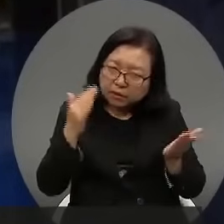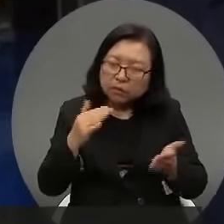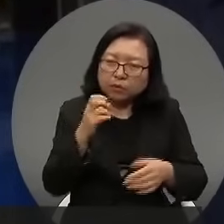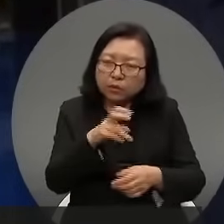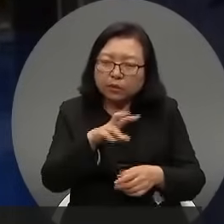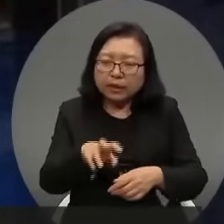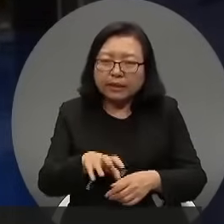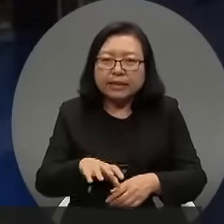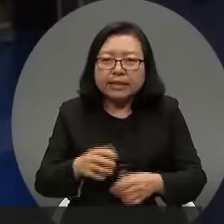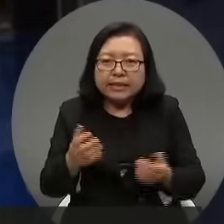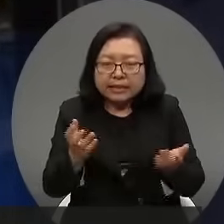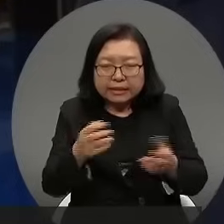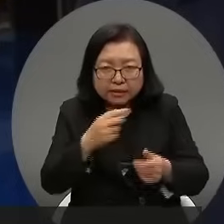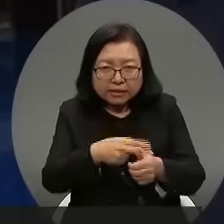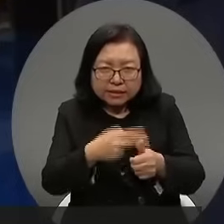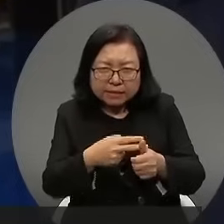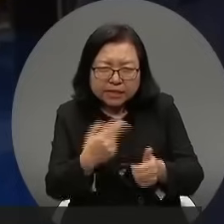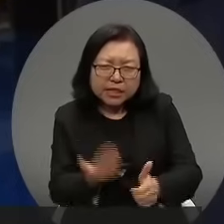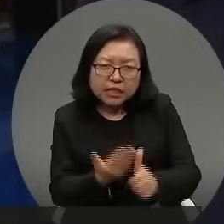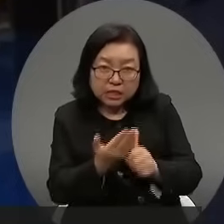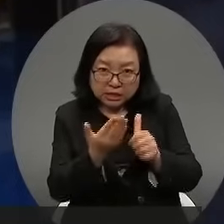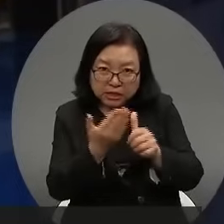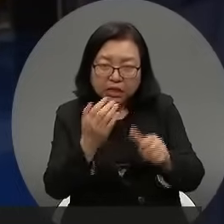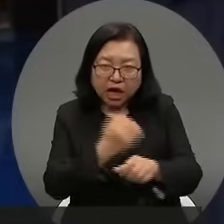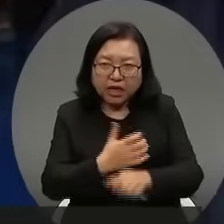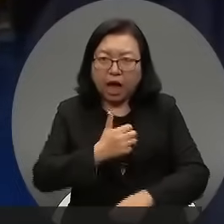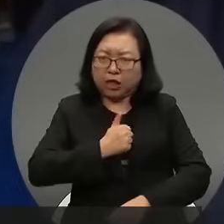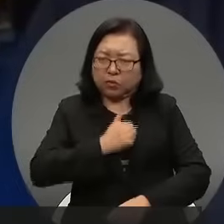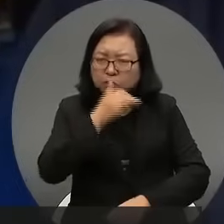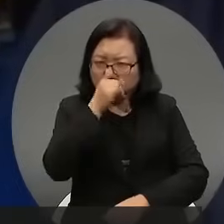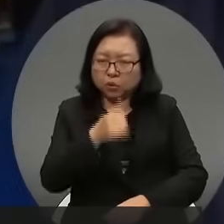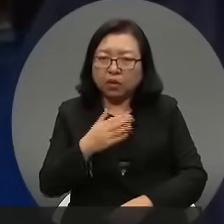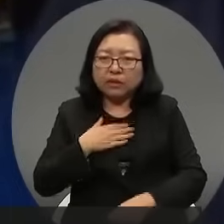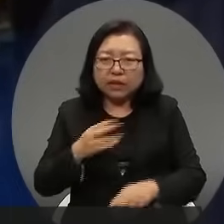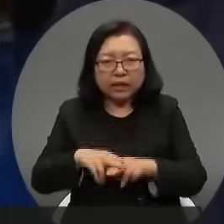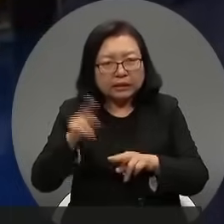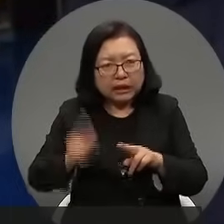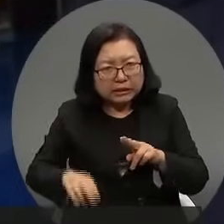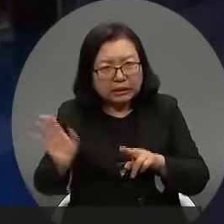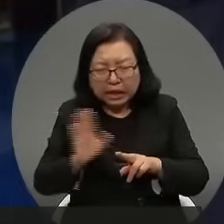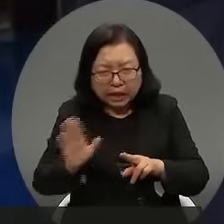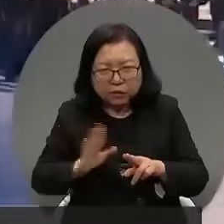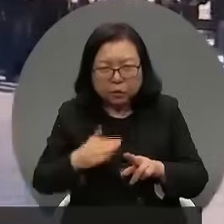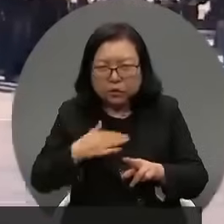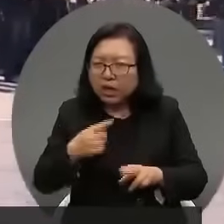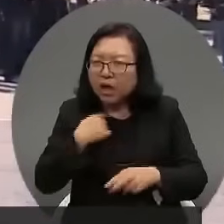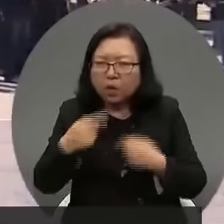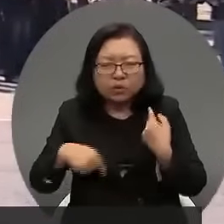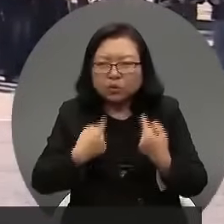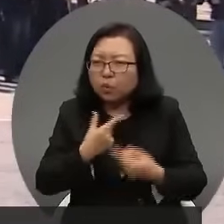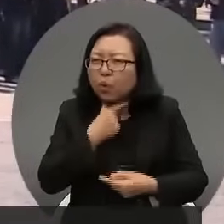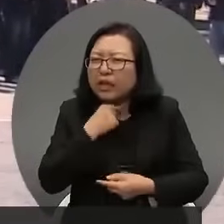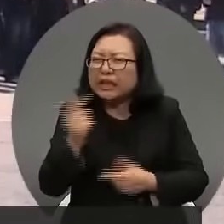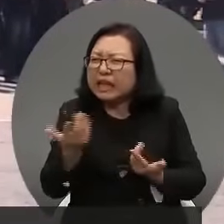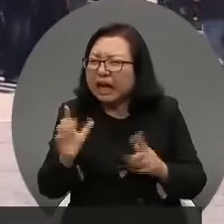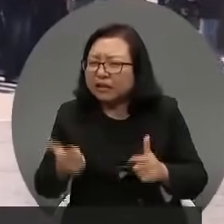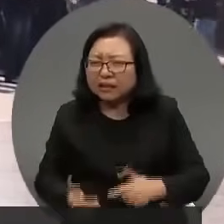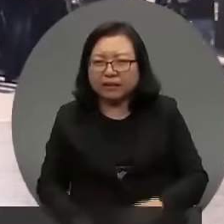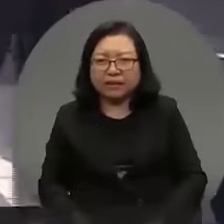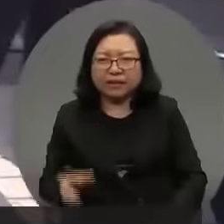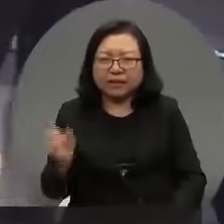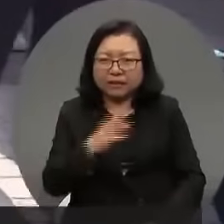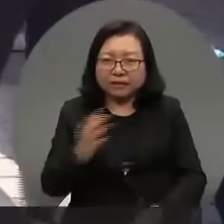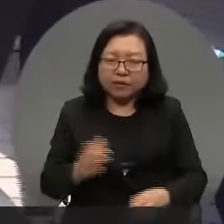의사를 만든다라는 자부심으로 일해요. 사직이 아니라 사직으로 내몰리는 거예요. 앞서 단체 행동에